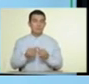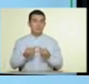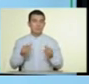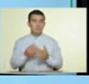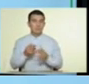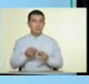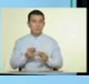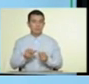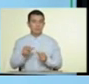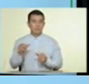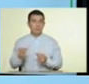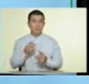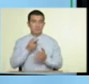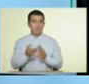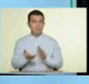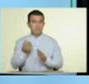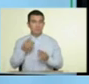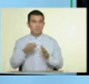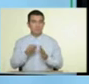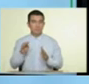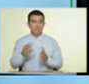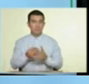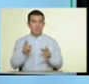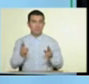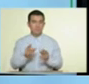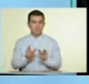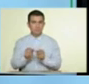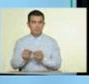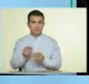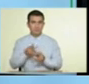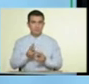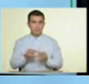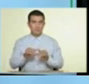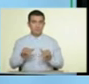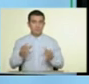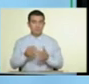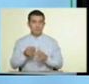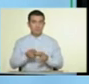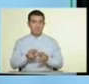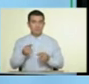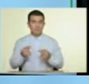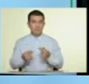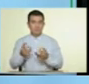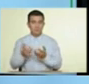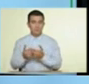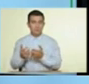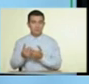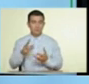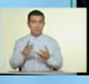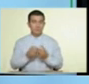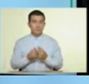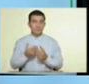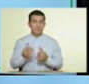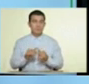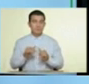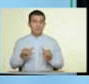qavsdan tashqariga chiqarish, xuddi shu qonundan foydalanib, ya'ni ko'paytirishning taqsimot qonunidan foydalanib, demak, umumiy